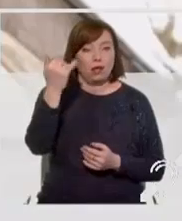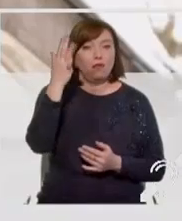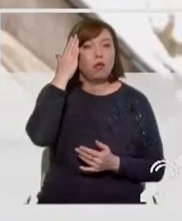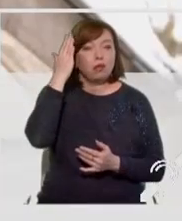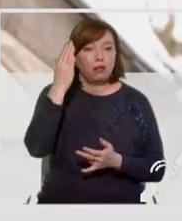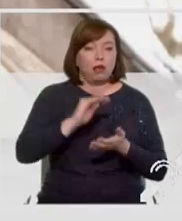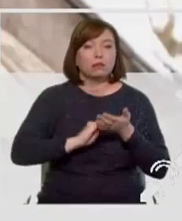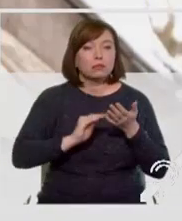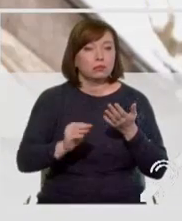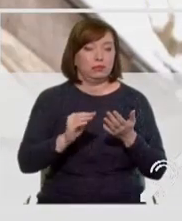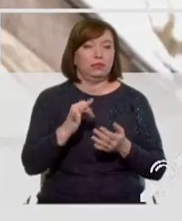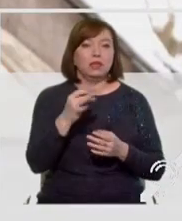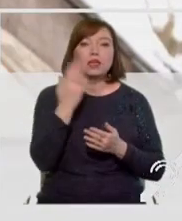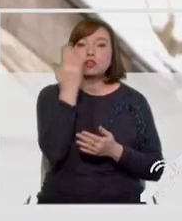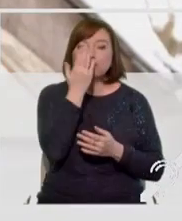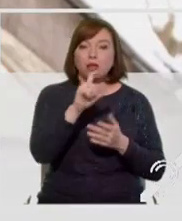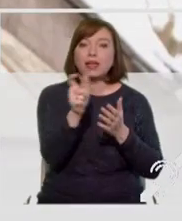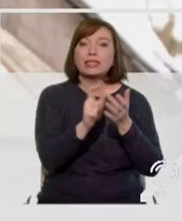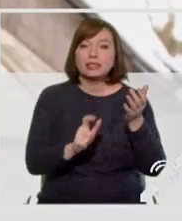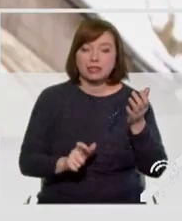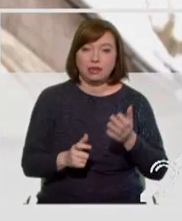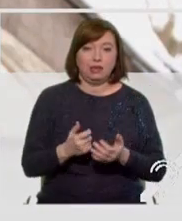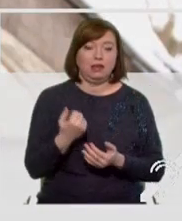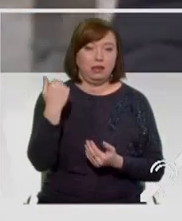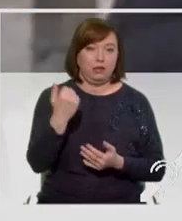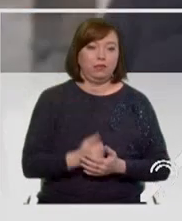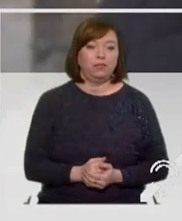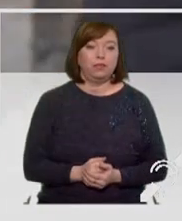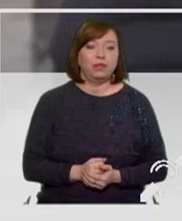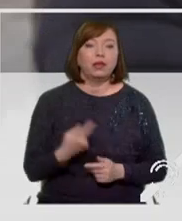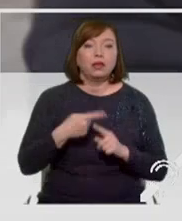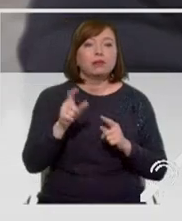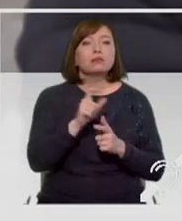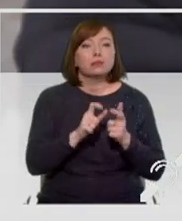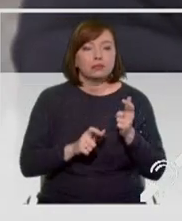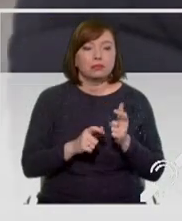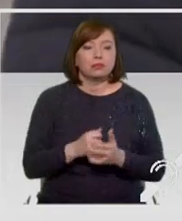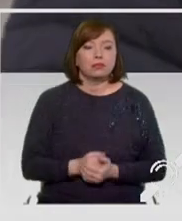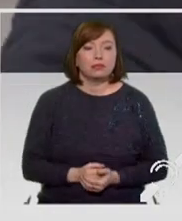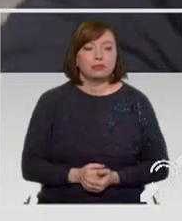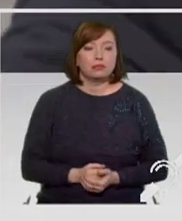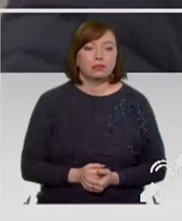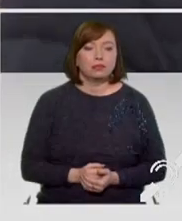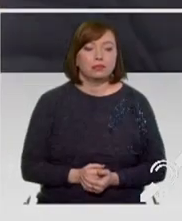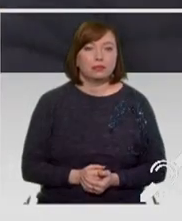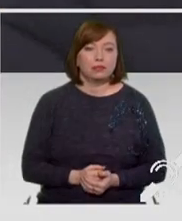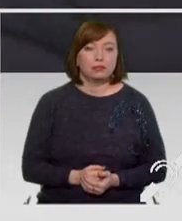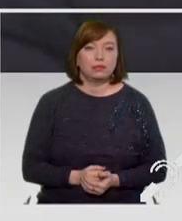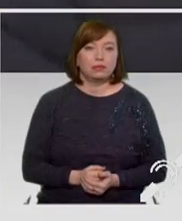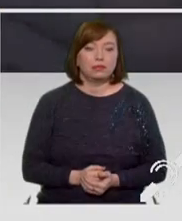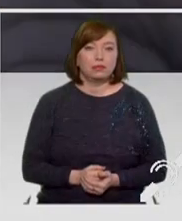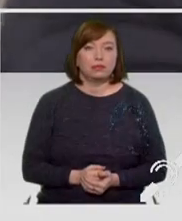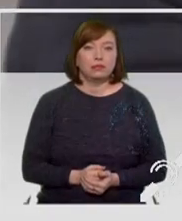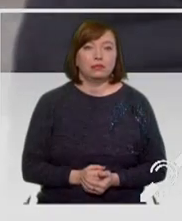talentul marelui poet și au recitit versurile sale nemuritoare. Reverse dus cântia tot știutoare, deasupra în crângi de tei să-și